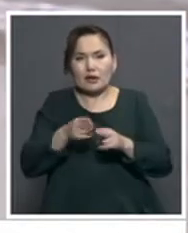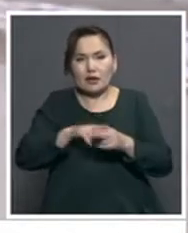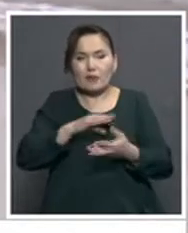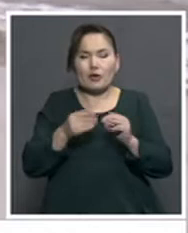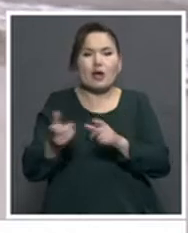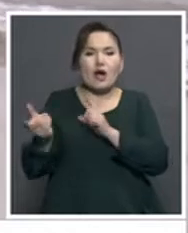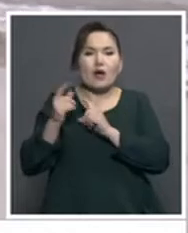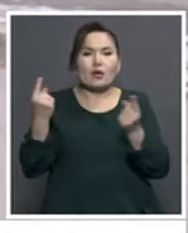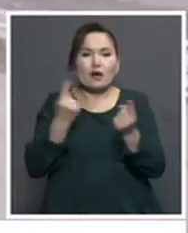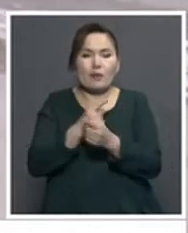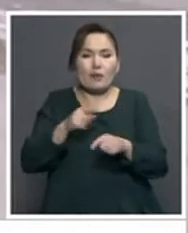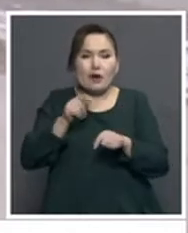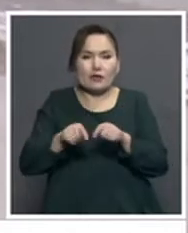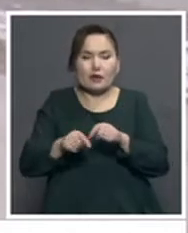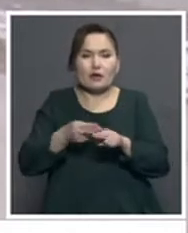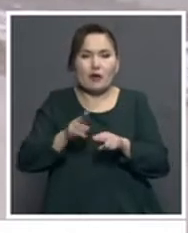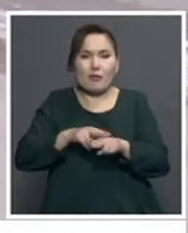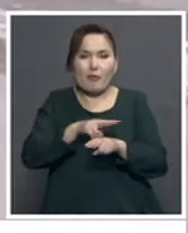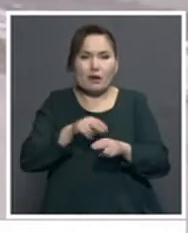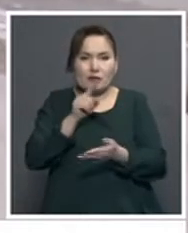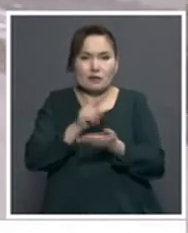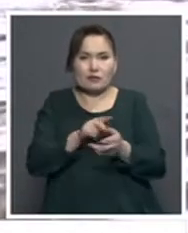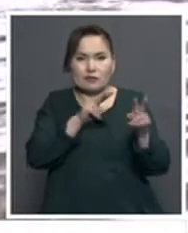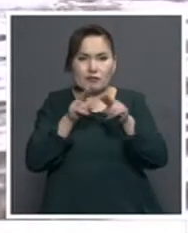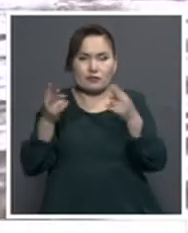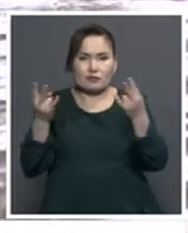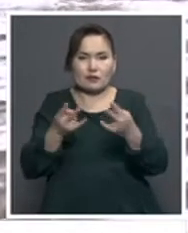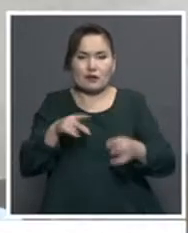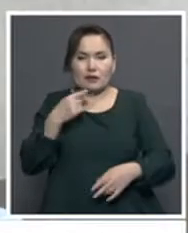жүк тасымалын тексеруді полиция құзырына да беру керек.